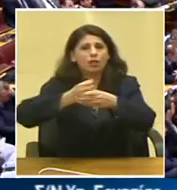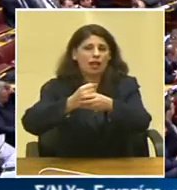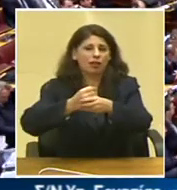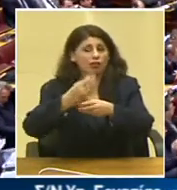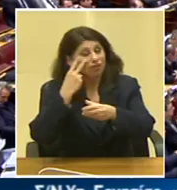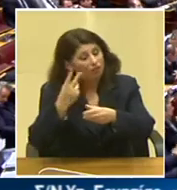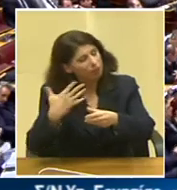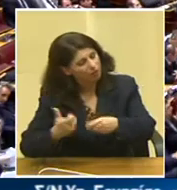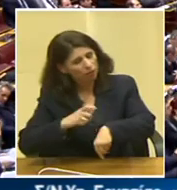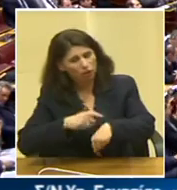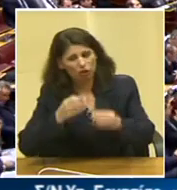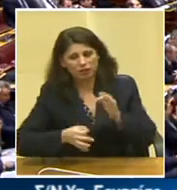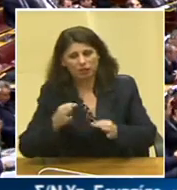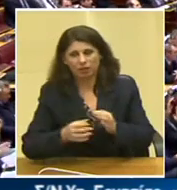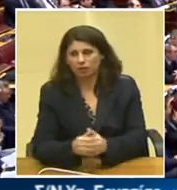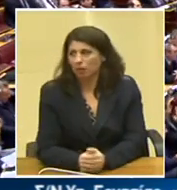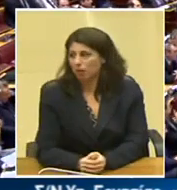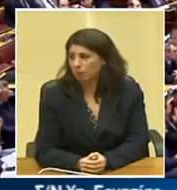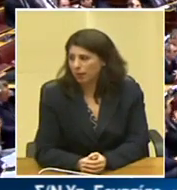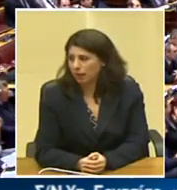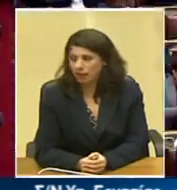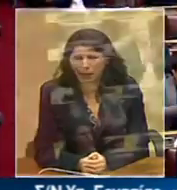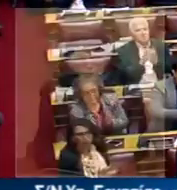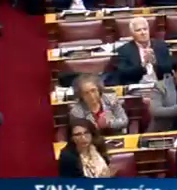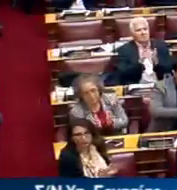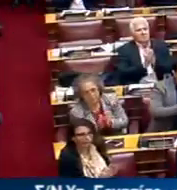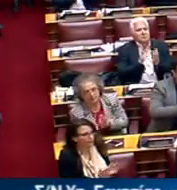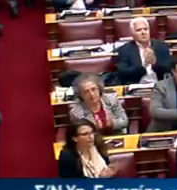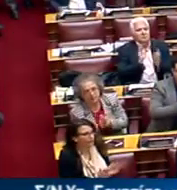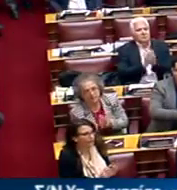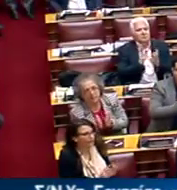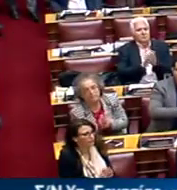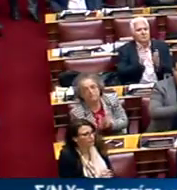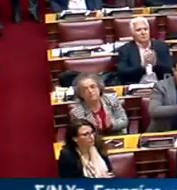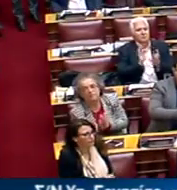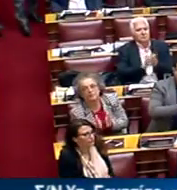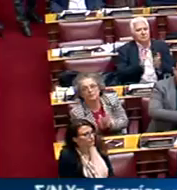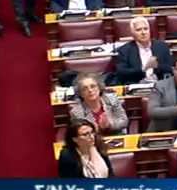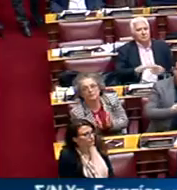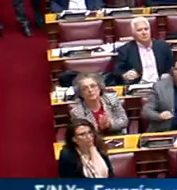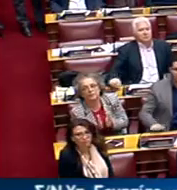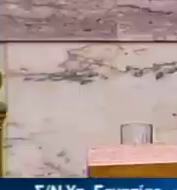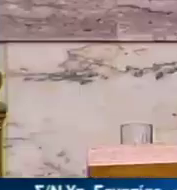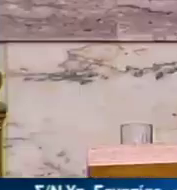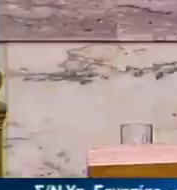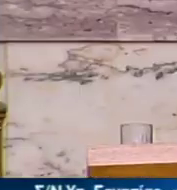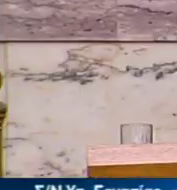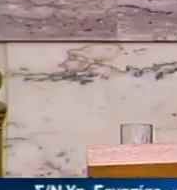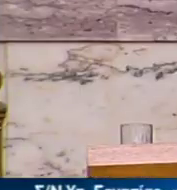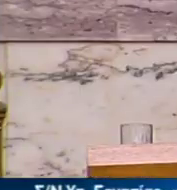Σας ευχαριστώ. Να είστε καλά. Κύριε, θέλετε για ένα λεπτό για επί προσωπικού